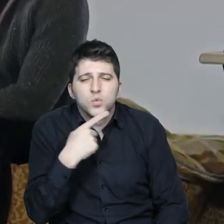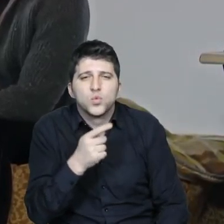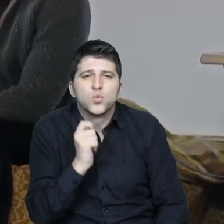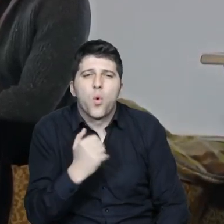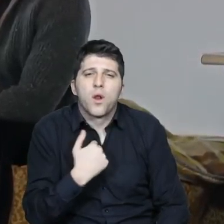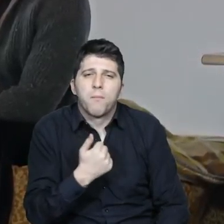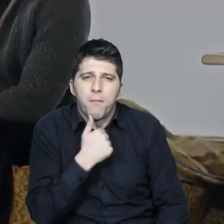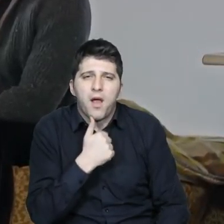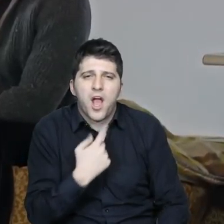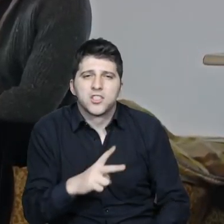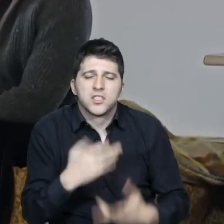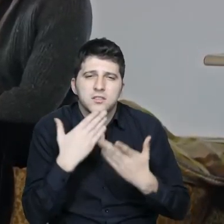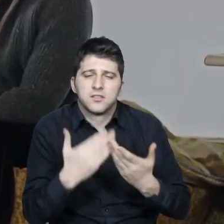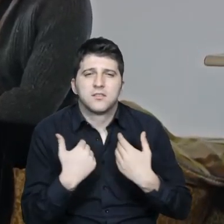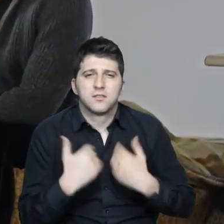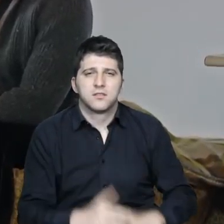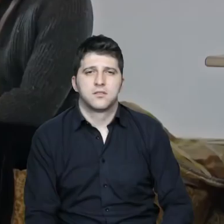durumdayız baba açıkçası.